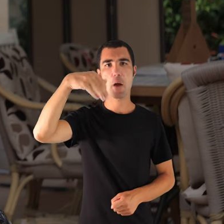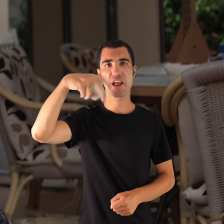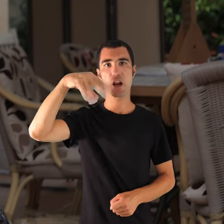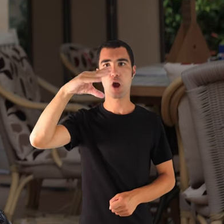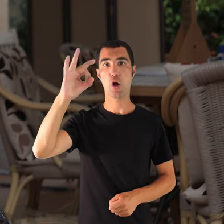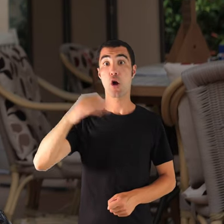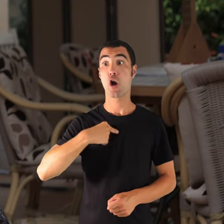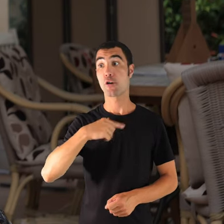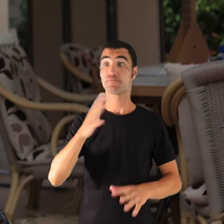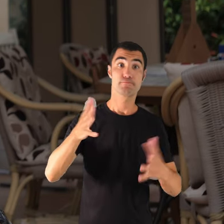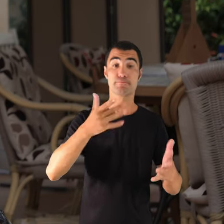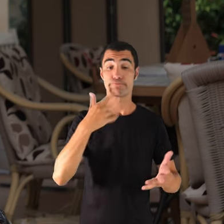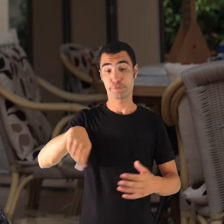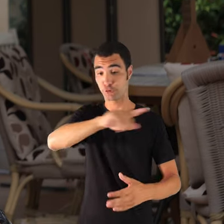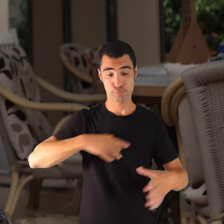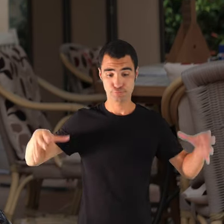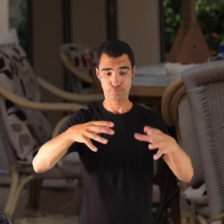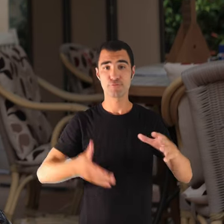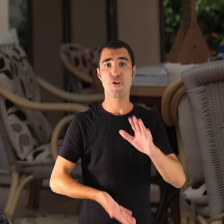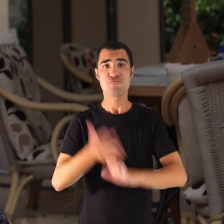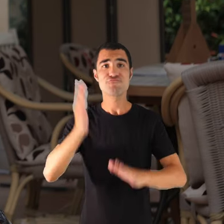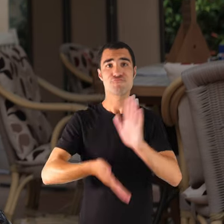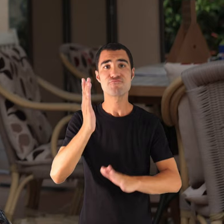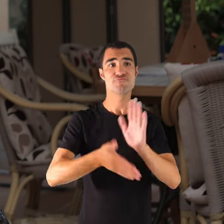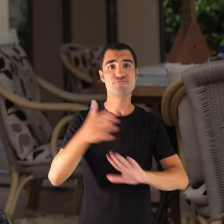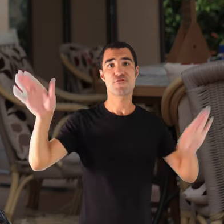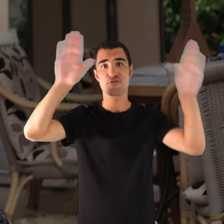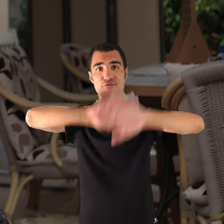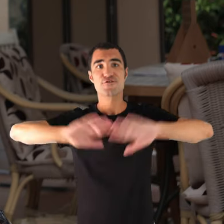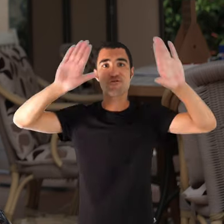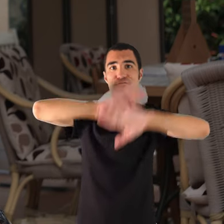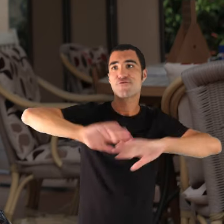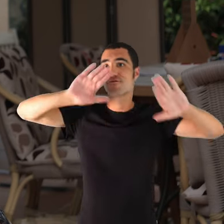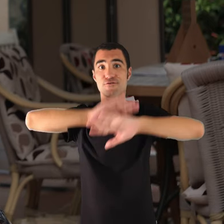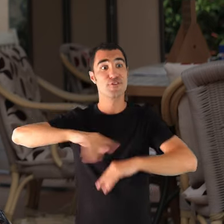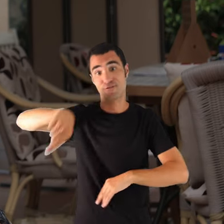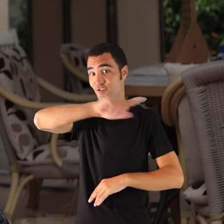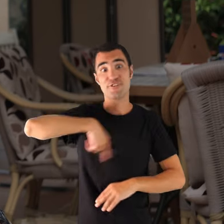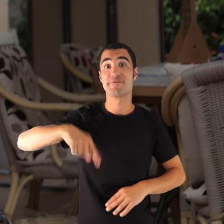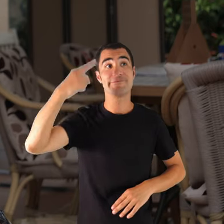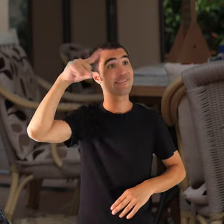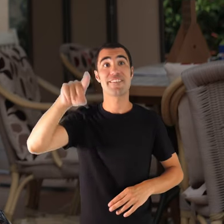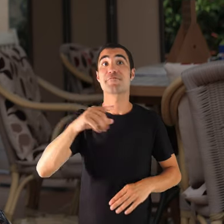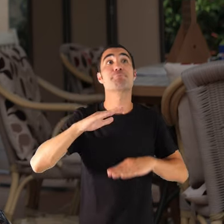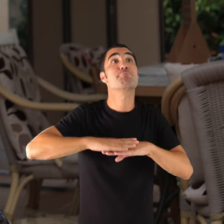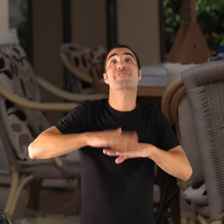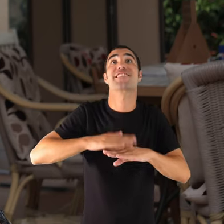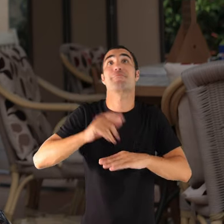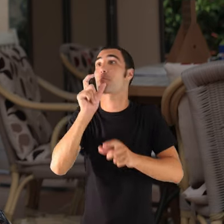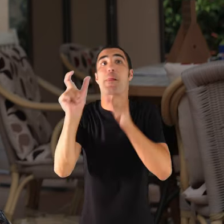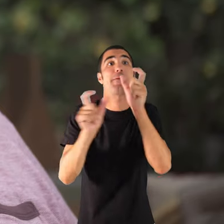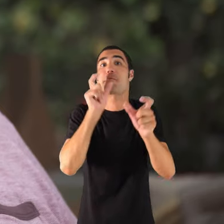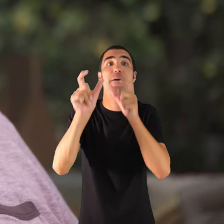quedàvem en el món de la noche, doncs havia de saber, almenys qualque